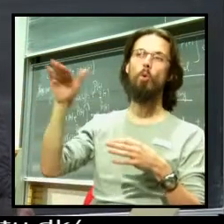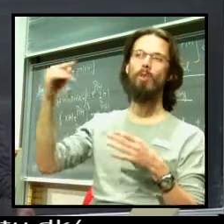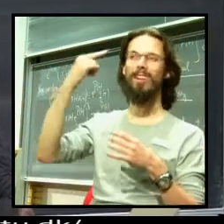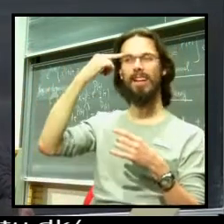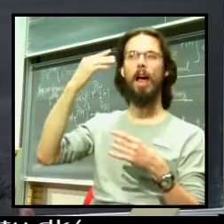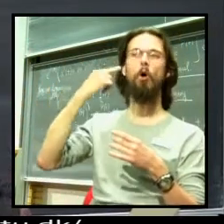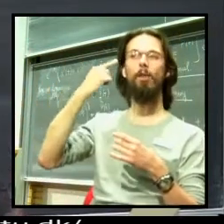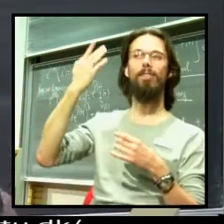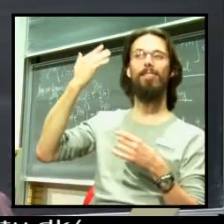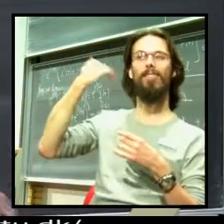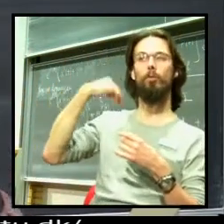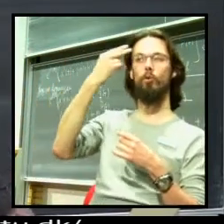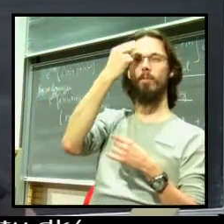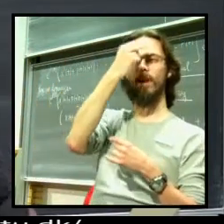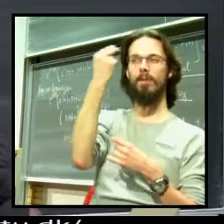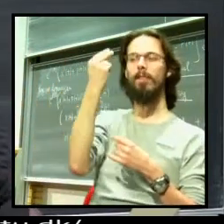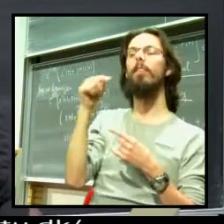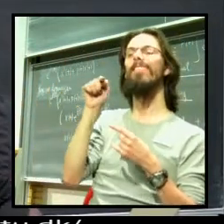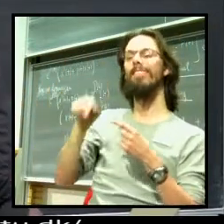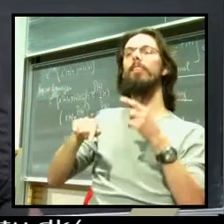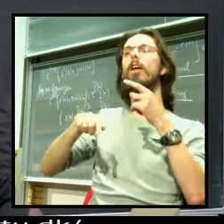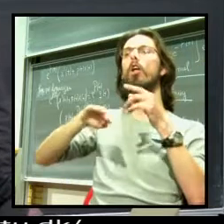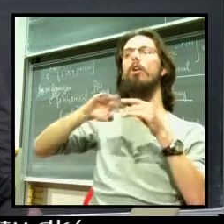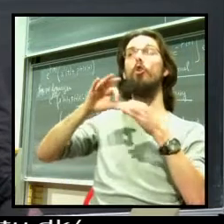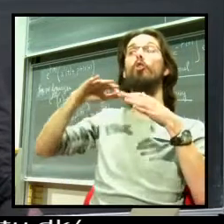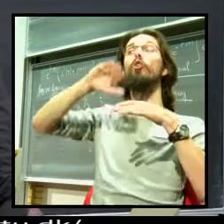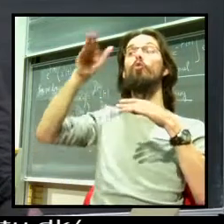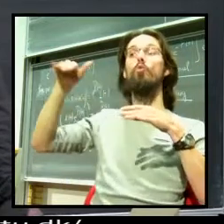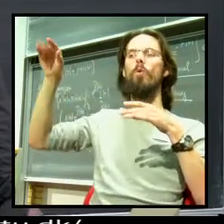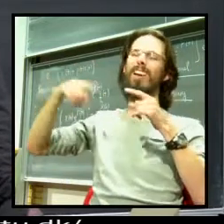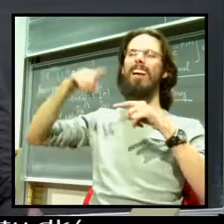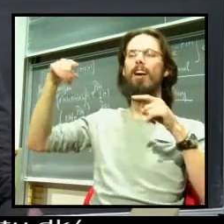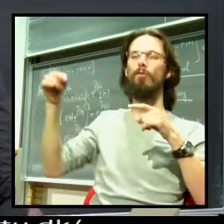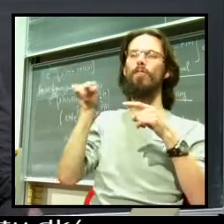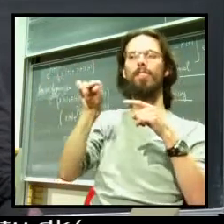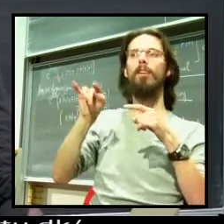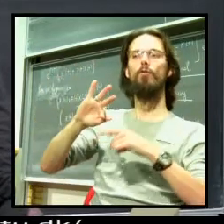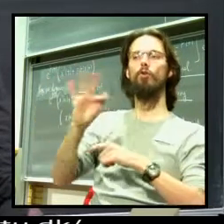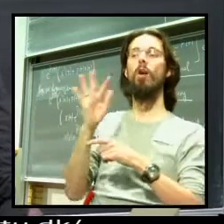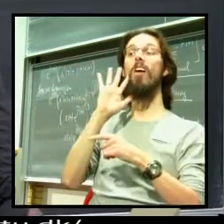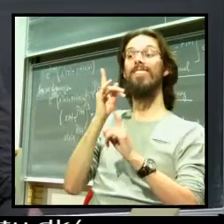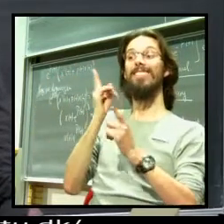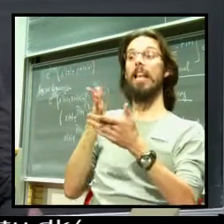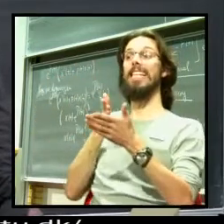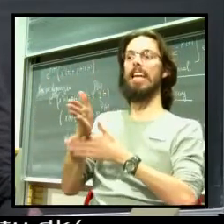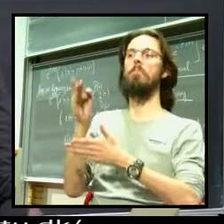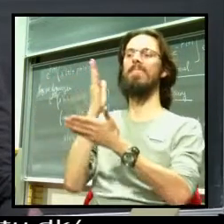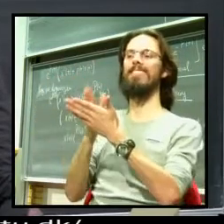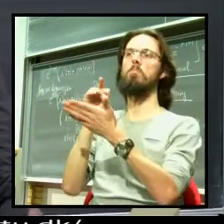gymnasiet, løsningskurven, altså grafen for den her funktion, hvis den nu skulle gå igennem et bestemt